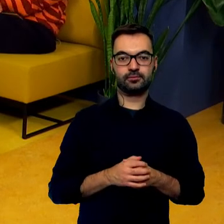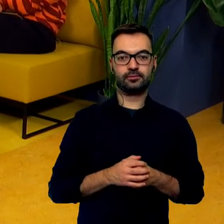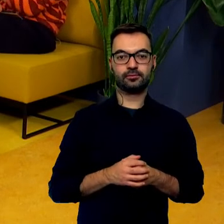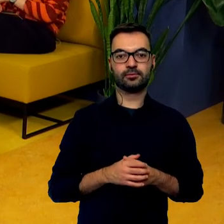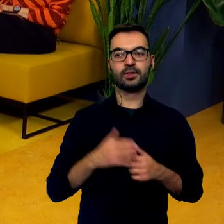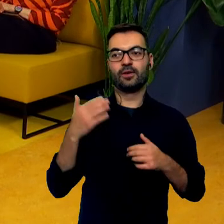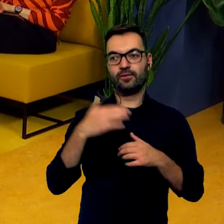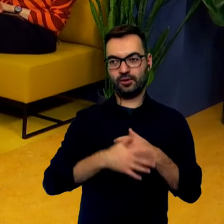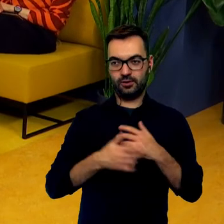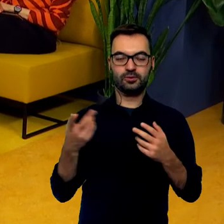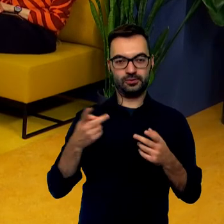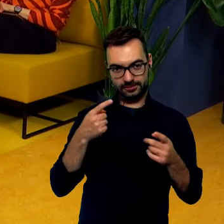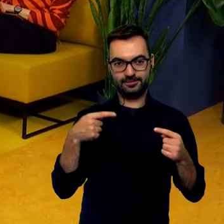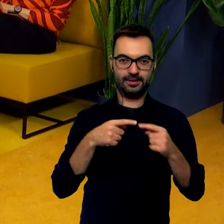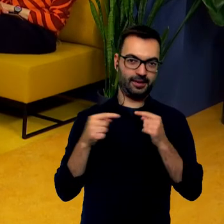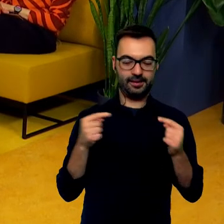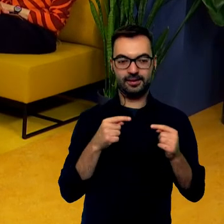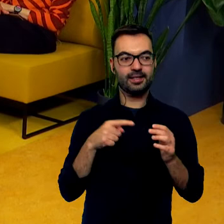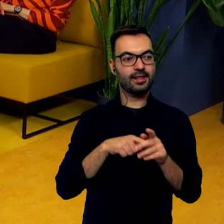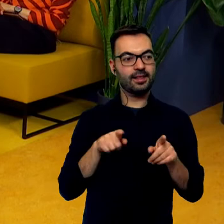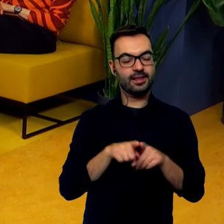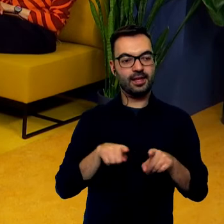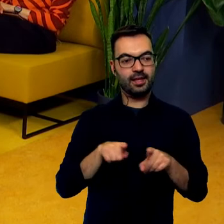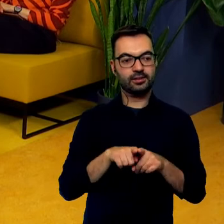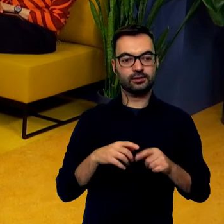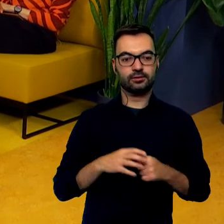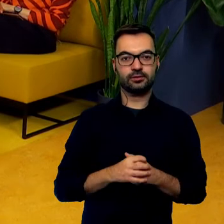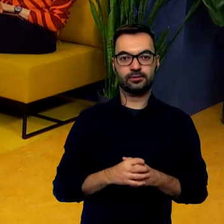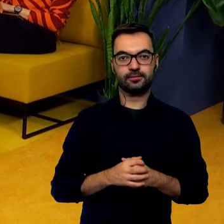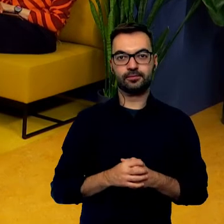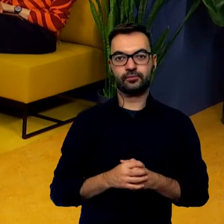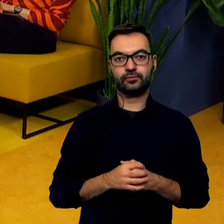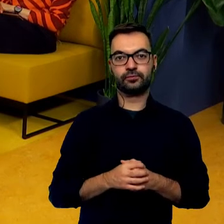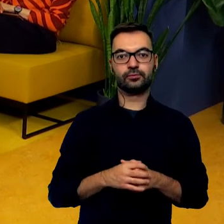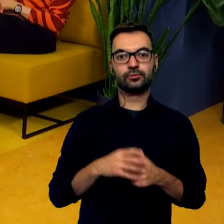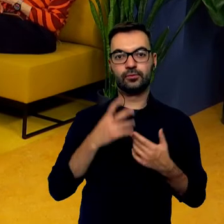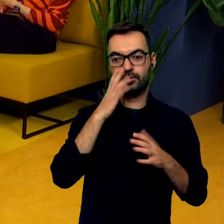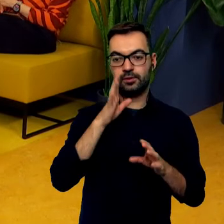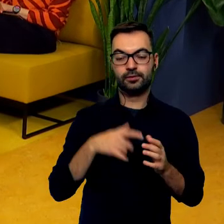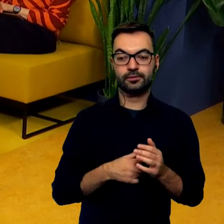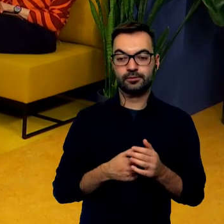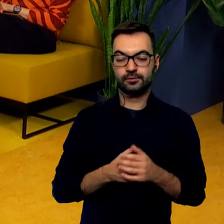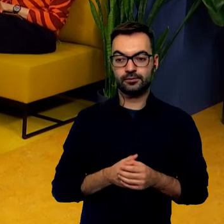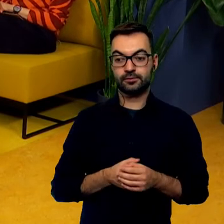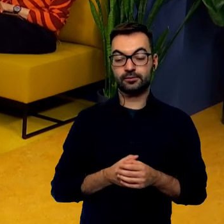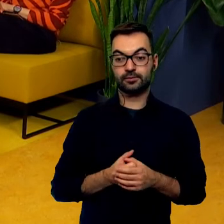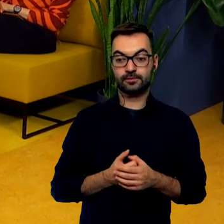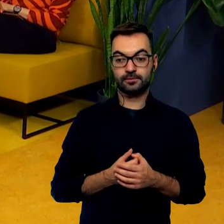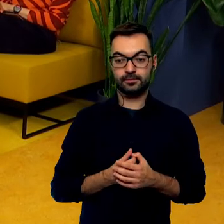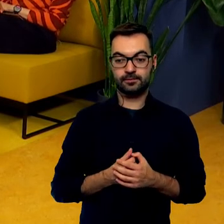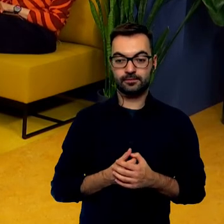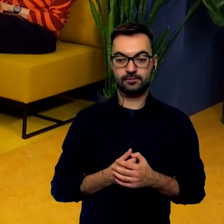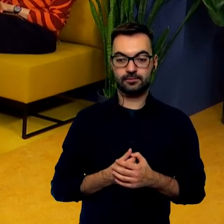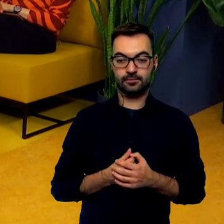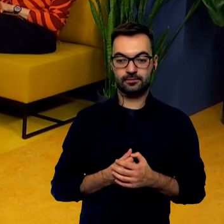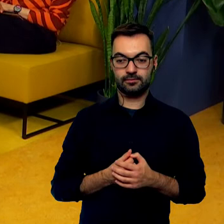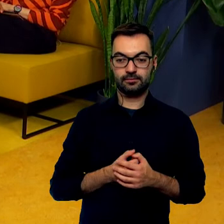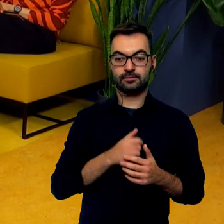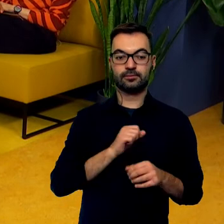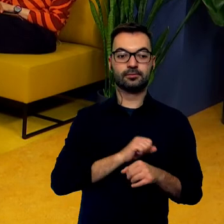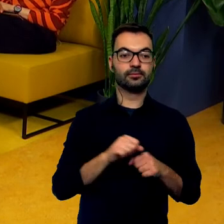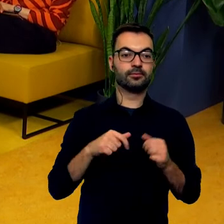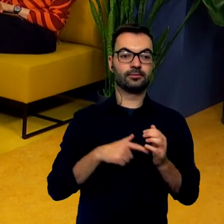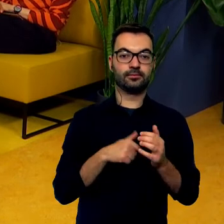do którego w końcu dotarliście i on też rzeczywiście pokazuje drogę, która jest